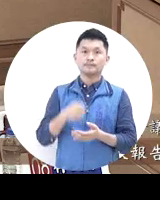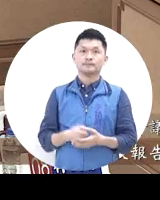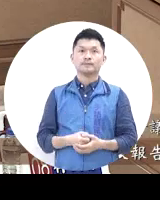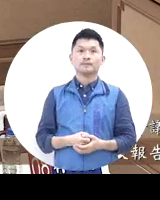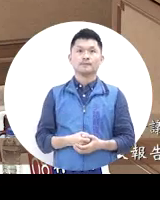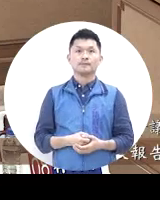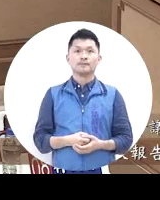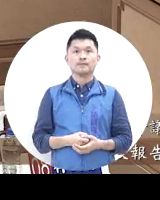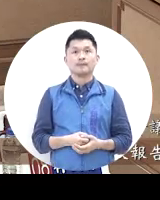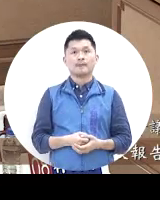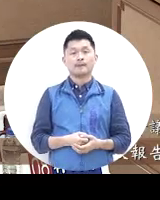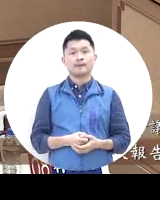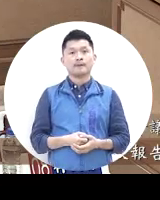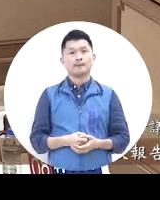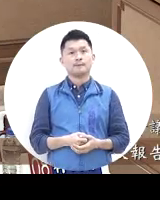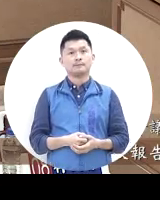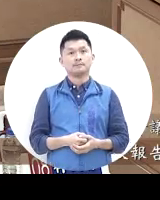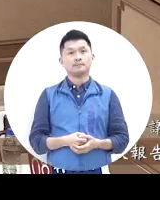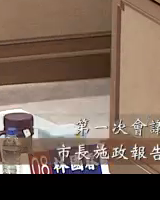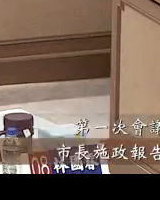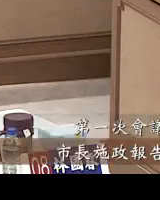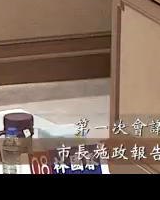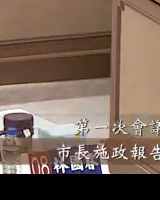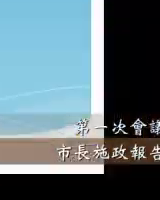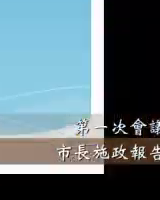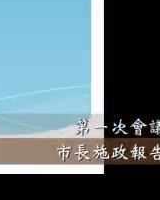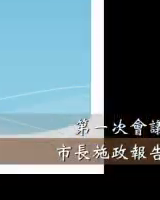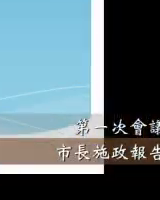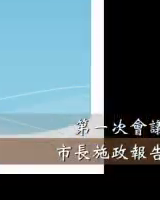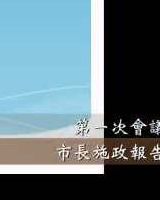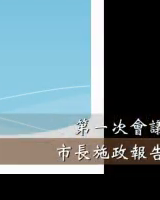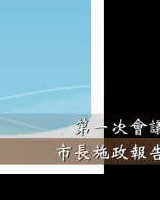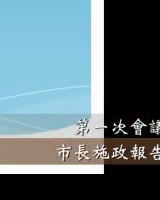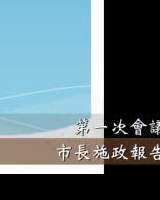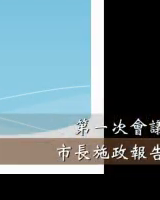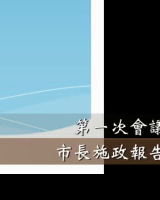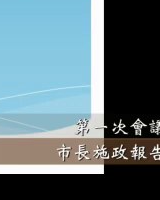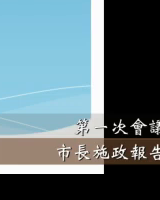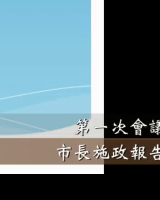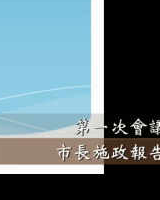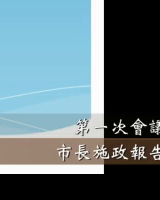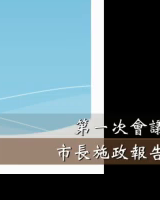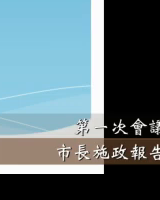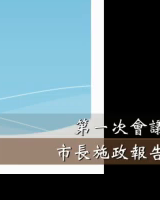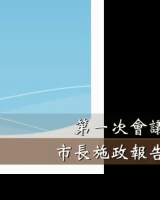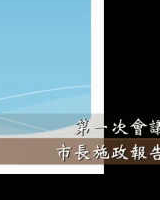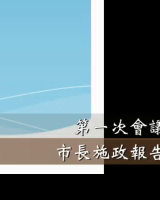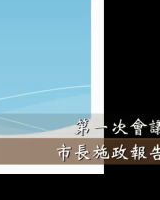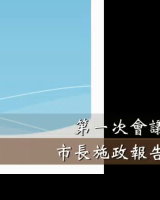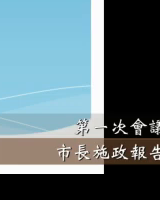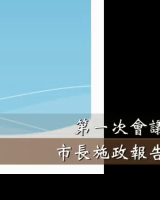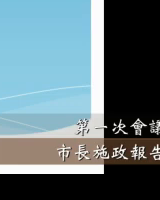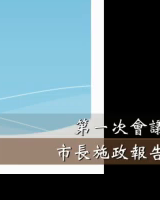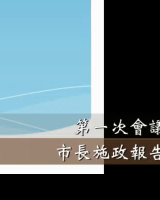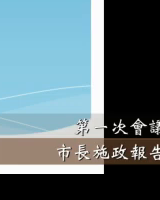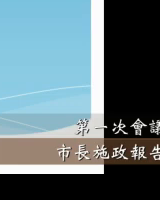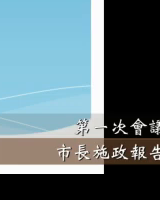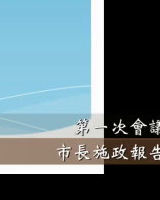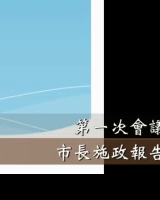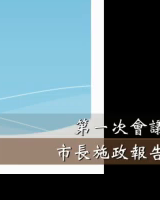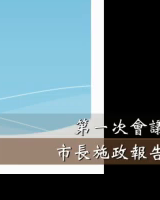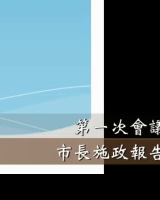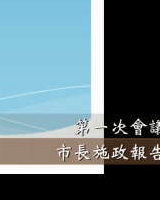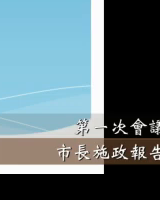说，因为大家大概知道哈，我们在八仙晨报的时